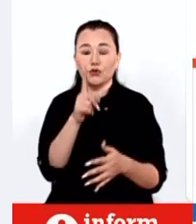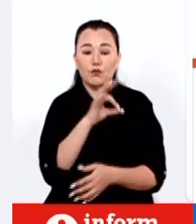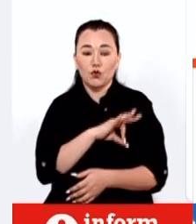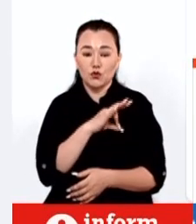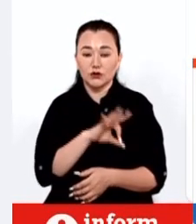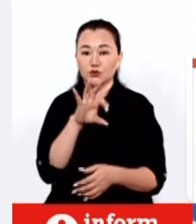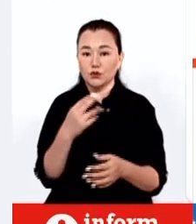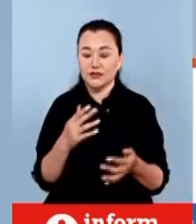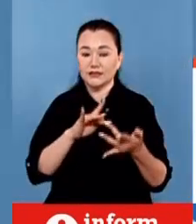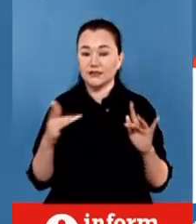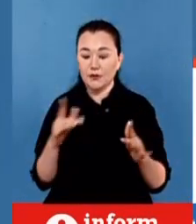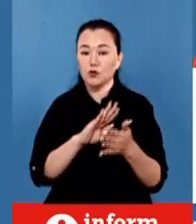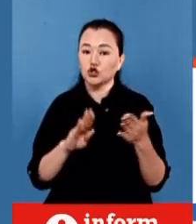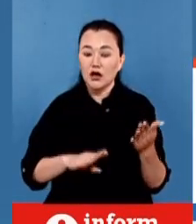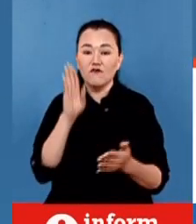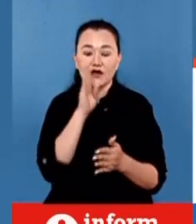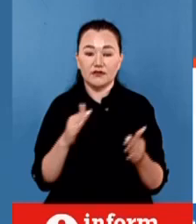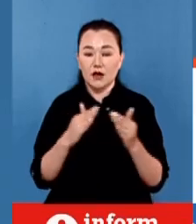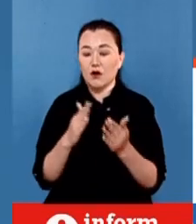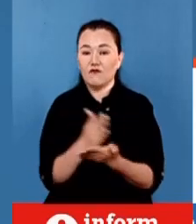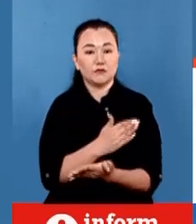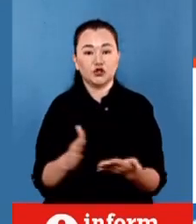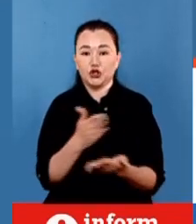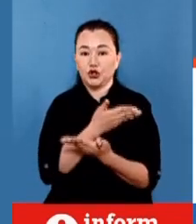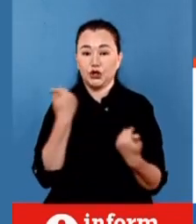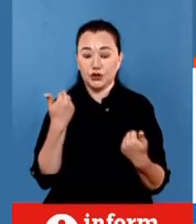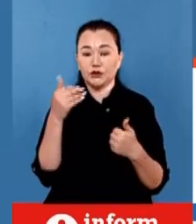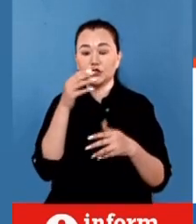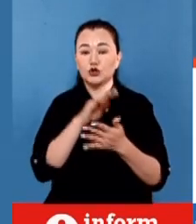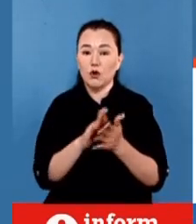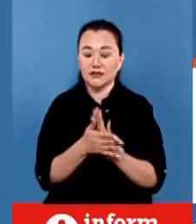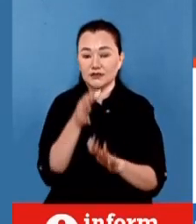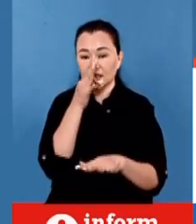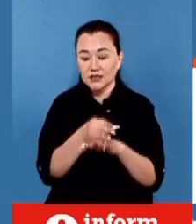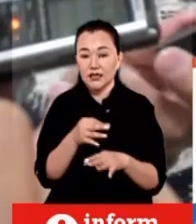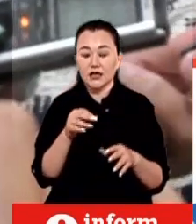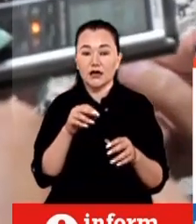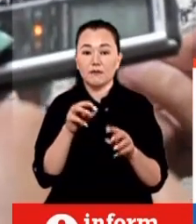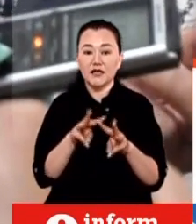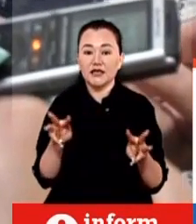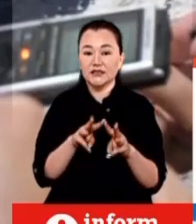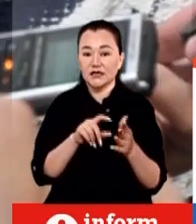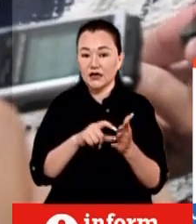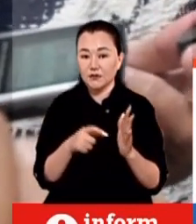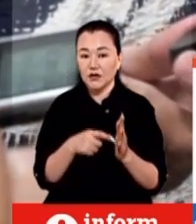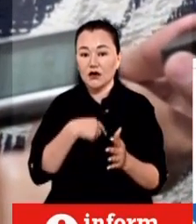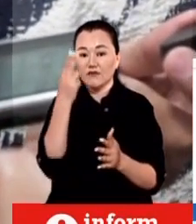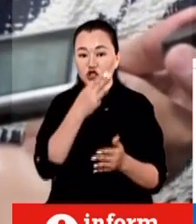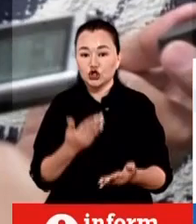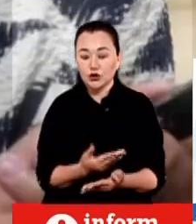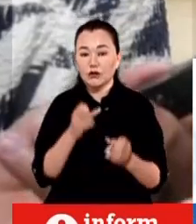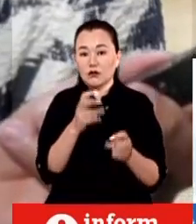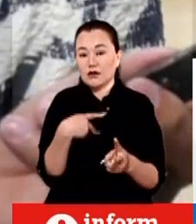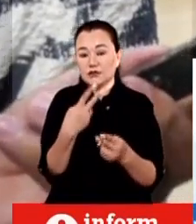пользователи социальных сетей пишут, что воды в домах вообще нет. Ситуацию прокомментировали и члены кабинета министров. Я в Астане живу, как все